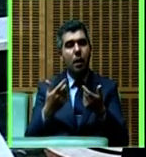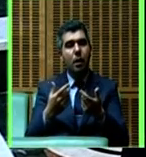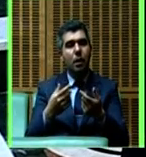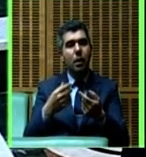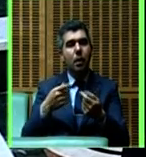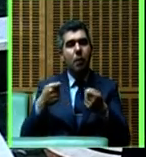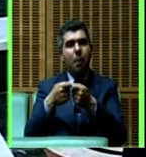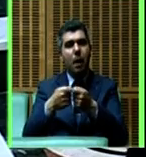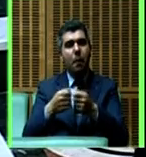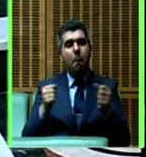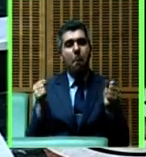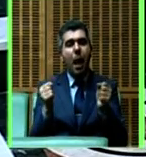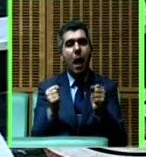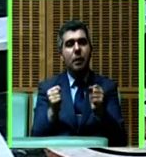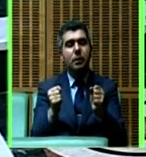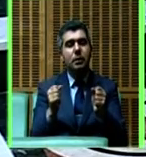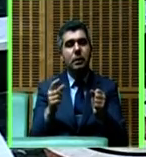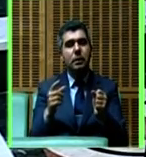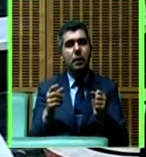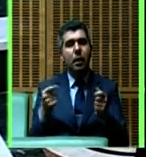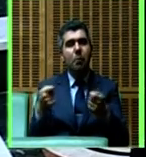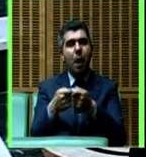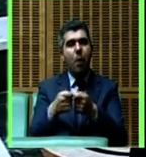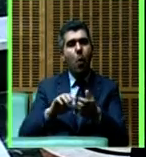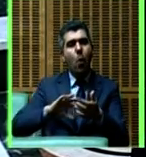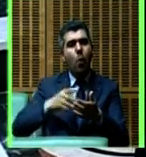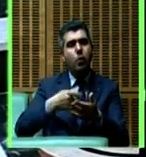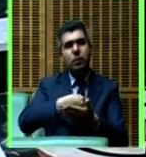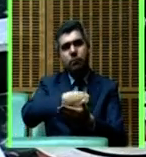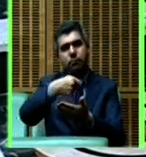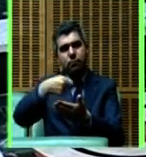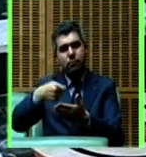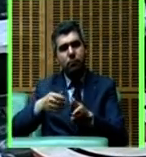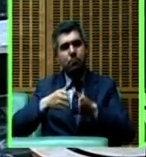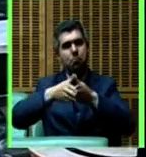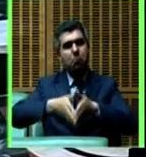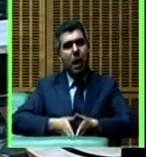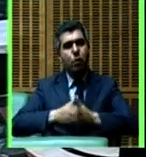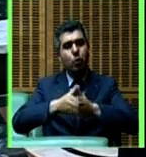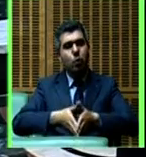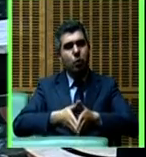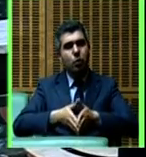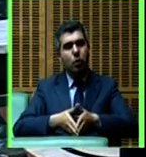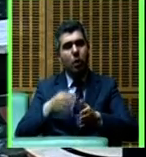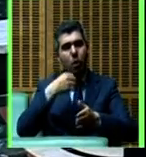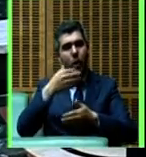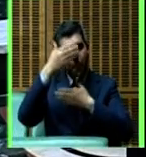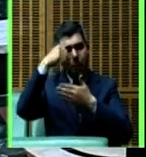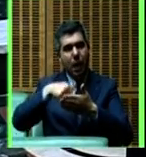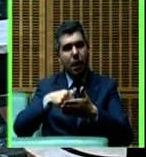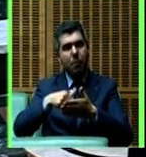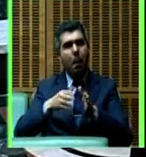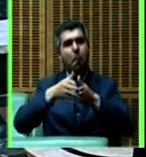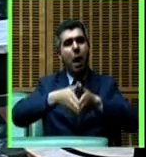عن طريق التبريد، ويتم بطبيعة الحال شحنه إلى جميع الموانئ، والمملكة المغربية تعتزم إدخاله في ميناء